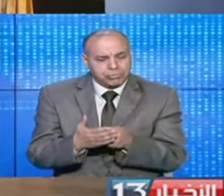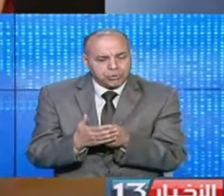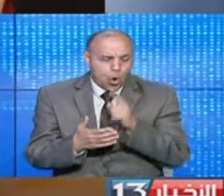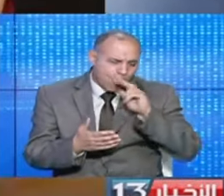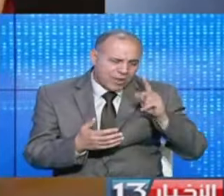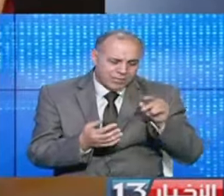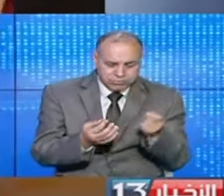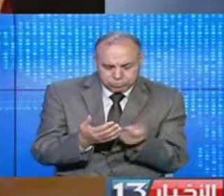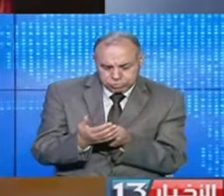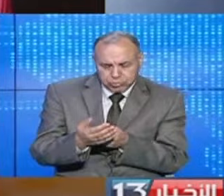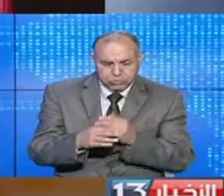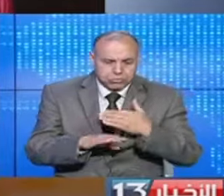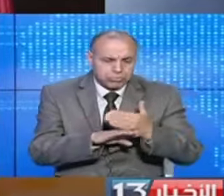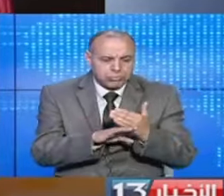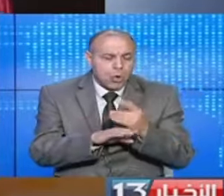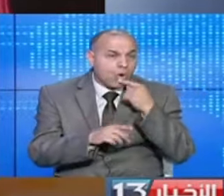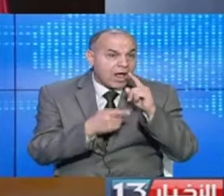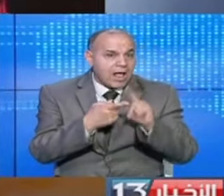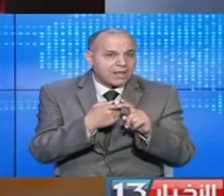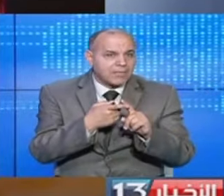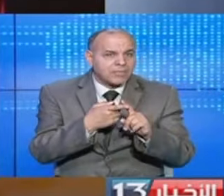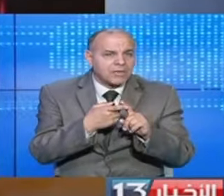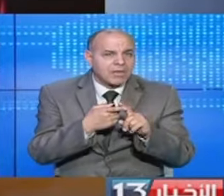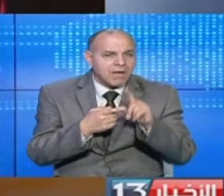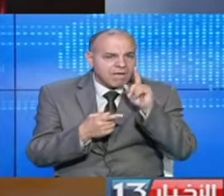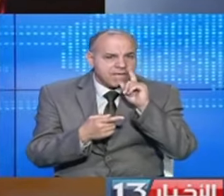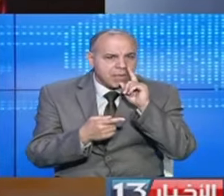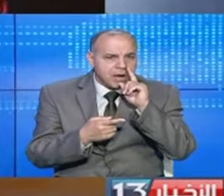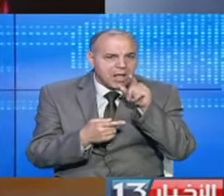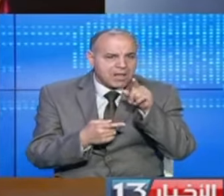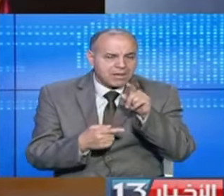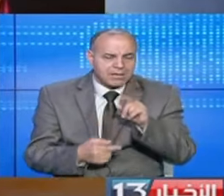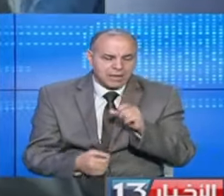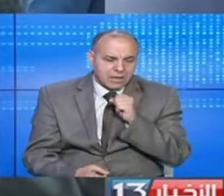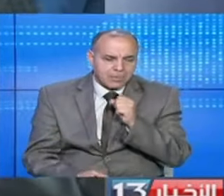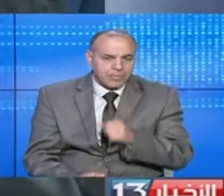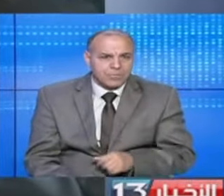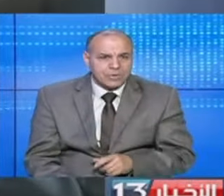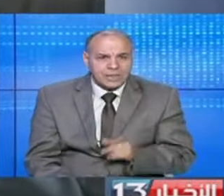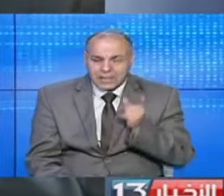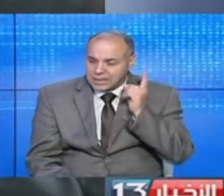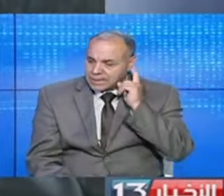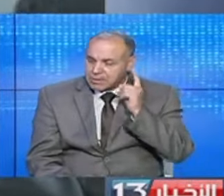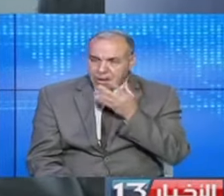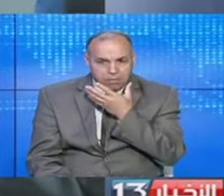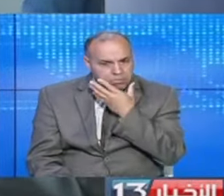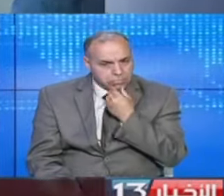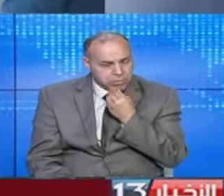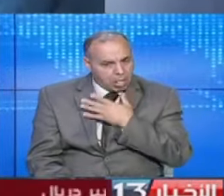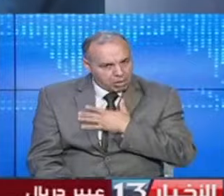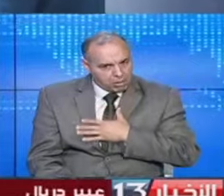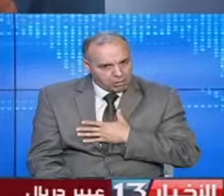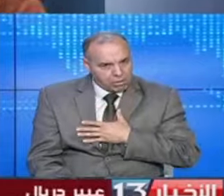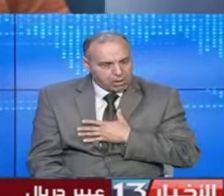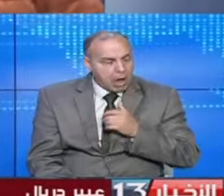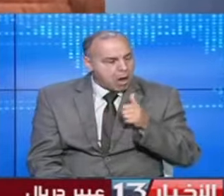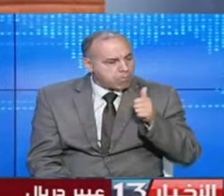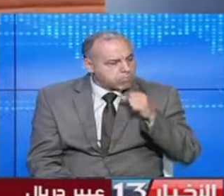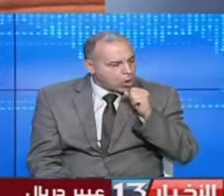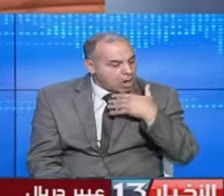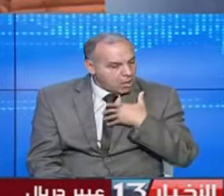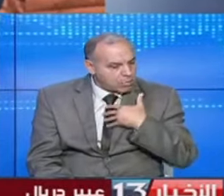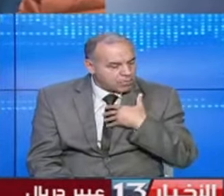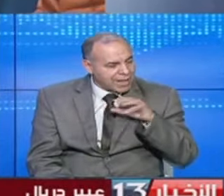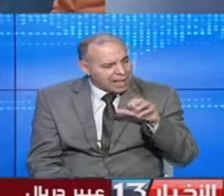بسام طرابلسي ووزعها شكري بوديدح وغنتها عبير دربال. سمعتها عجبتني، ارتحت فيها، حسيتها أغنية متاعي